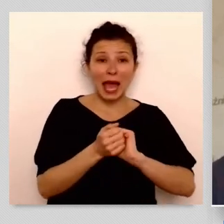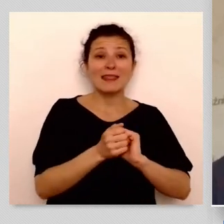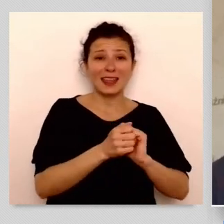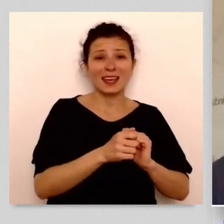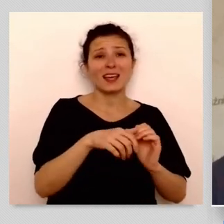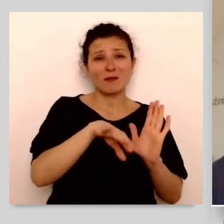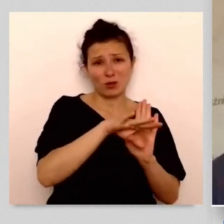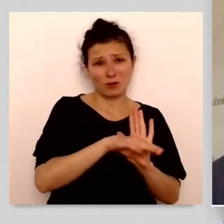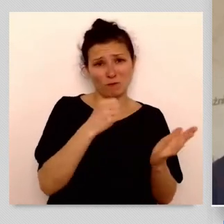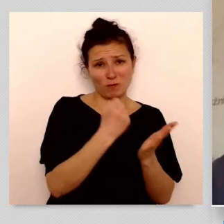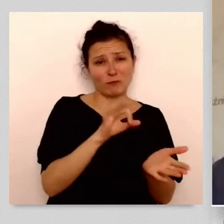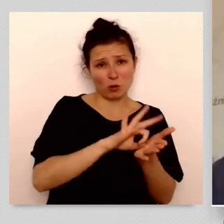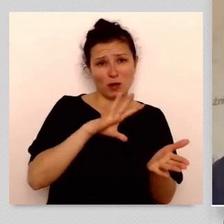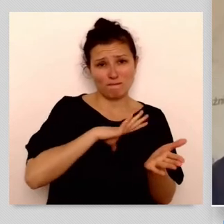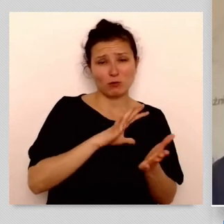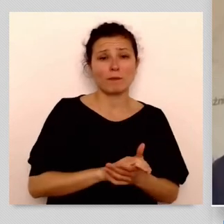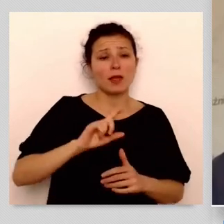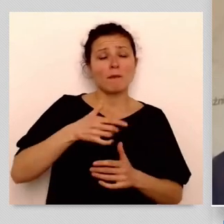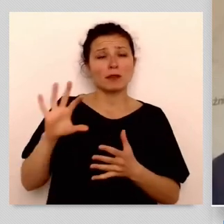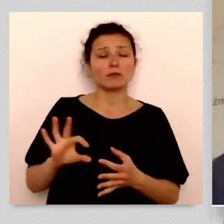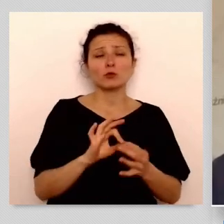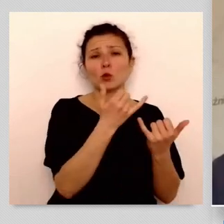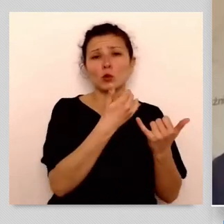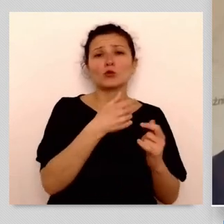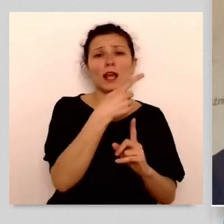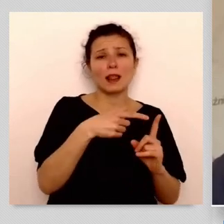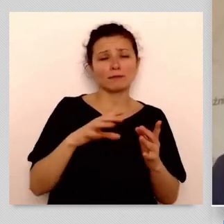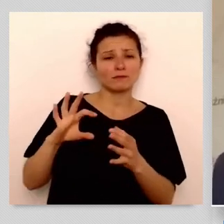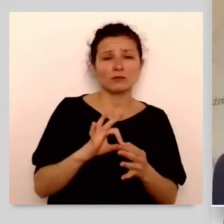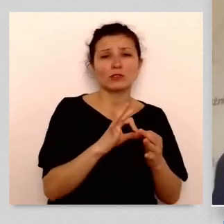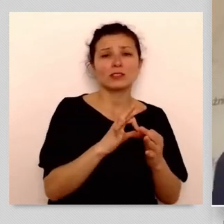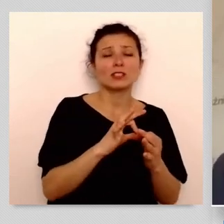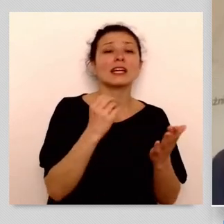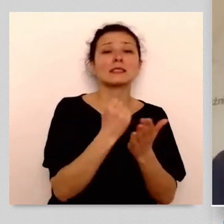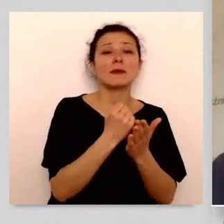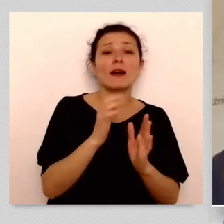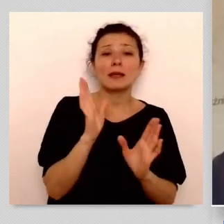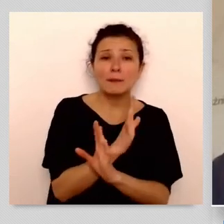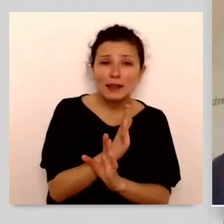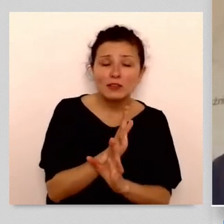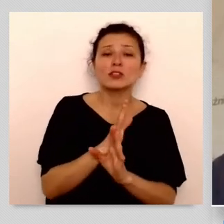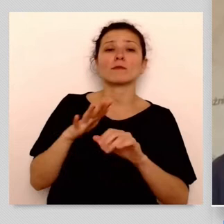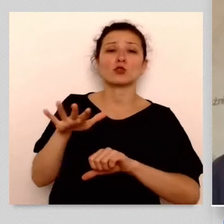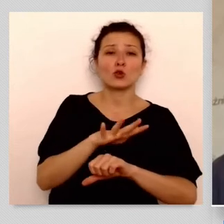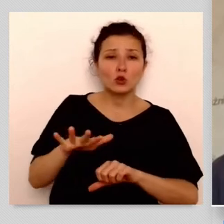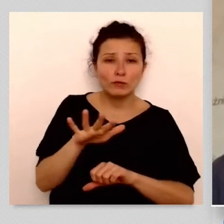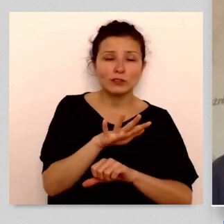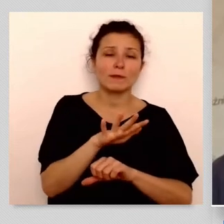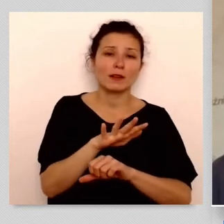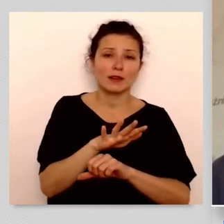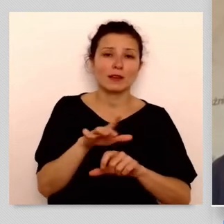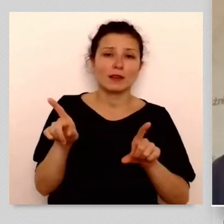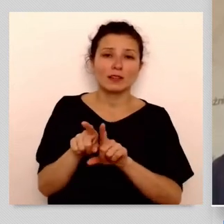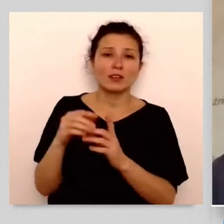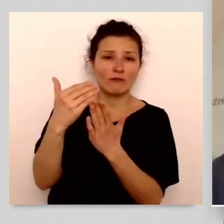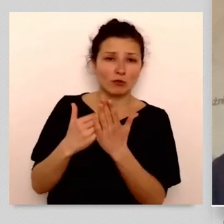międzyczasie wystąpiły. Odnosiliśmy się do różnych aspektów związanych właśnie z kwestiami klimatycznymi, środowiskowymi oraz również